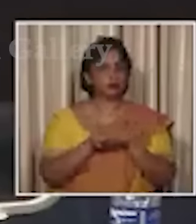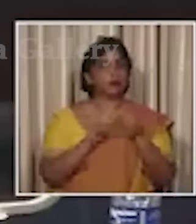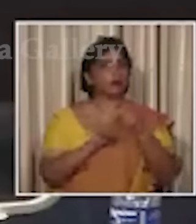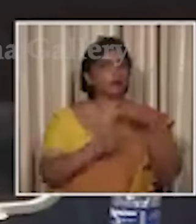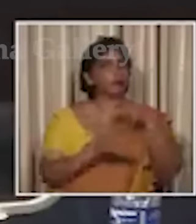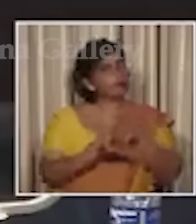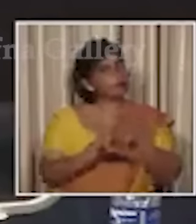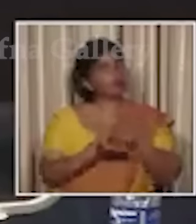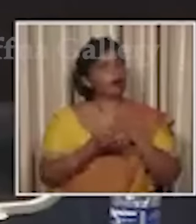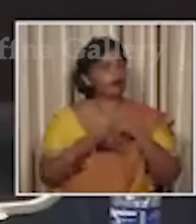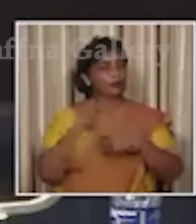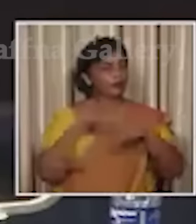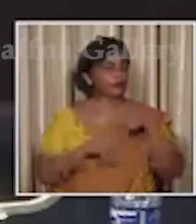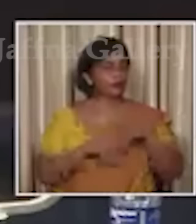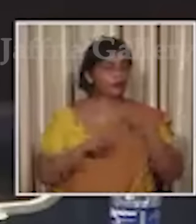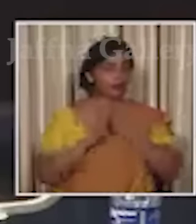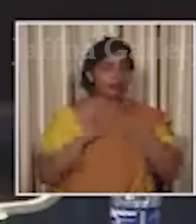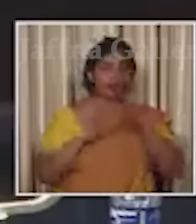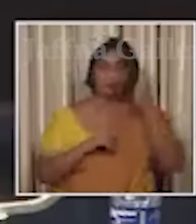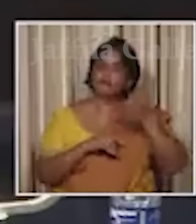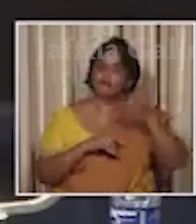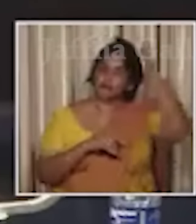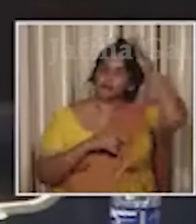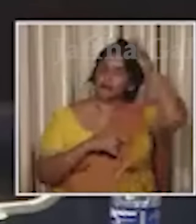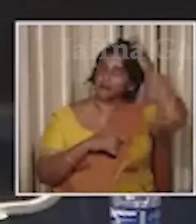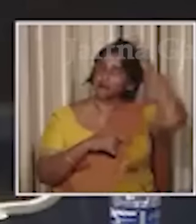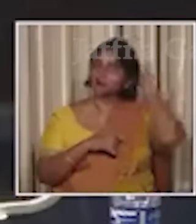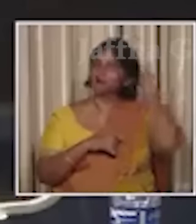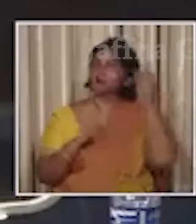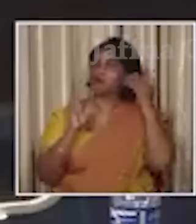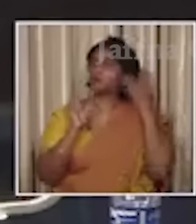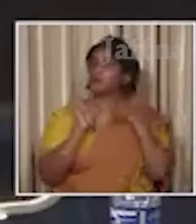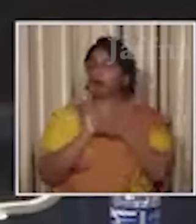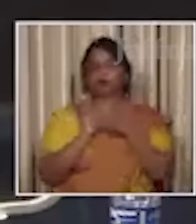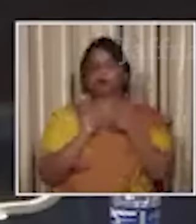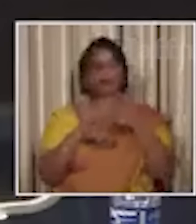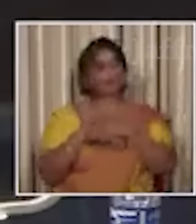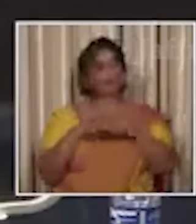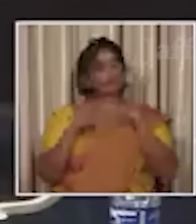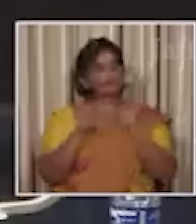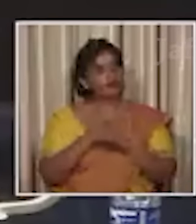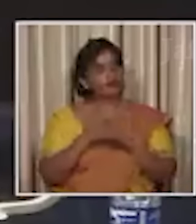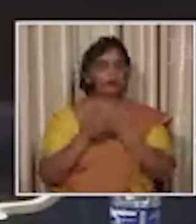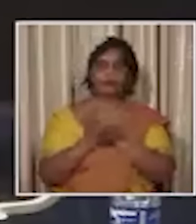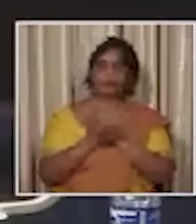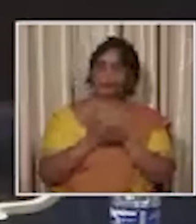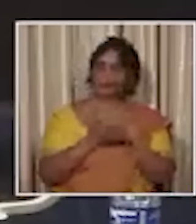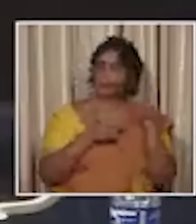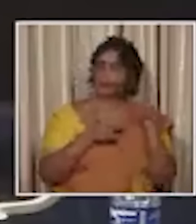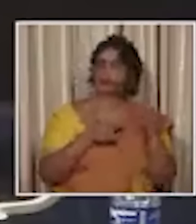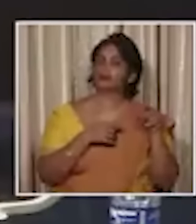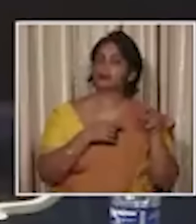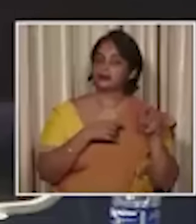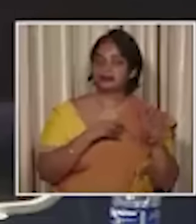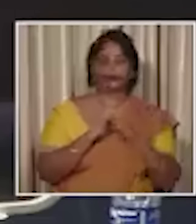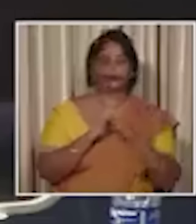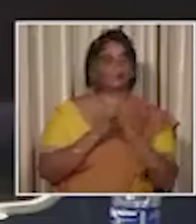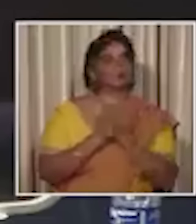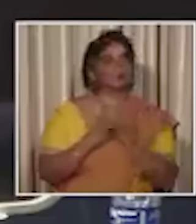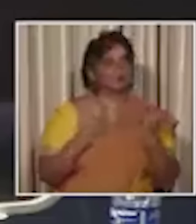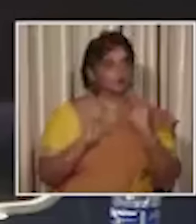இந்த 13ஆம் திருத்தச் சட்டம் மாகாண சபைகளை தீர்வாக நல்லிணக்கத்துக்கான ஒரு பொறுமுறையாக வலியுறுத்துவதை கைவிட்டு தமிழ் தேசம் உரிமை